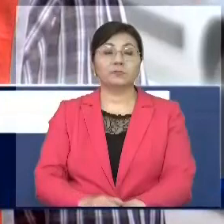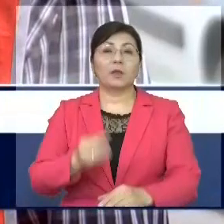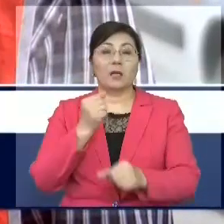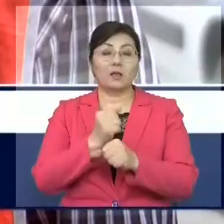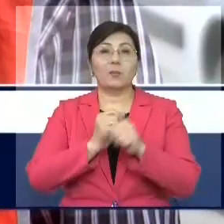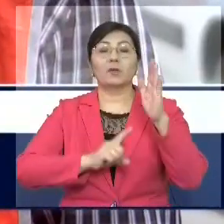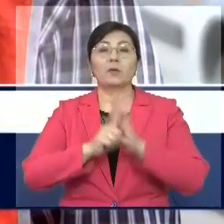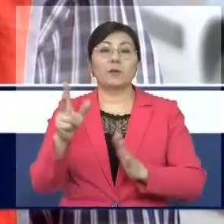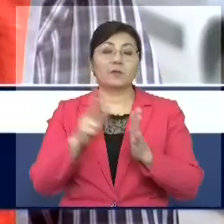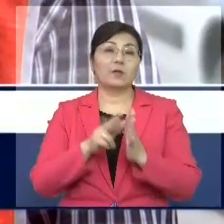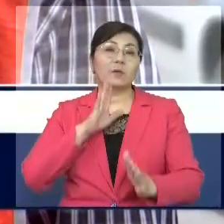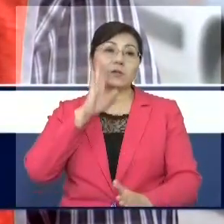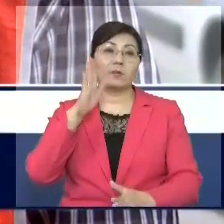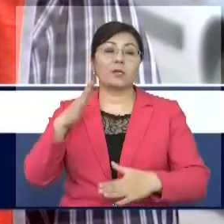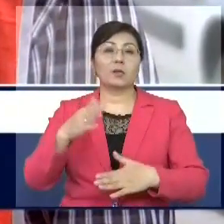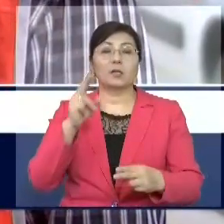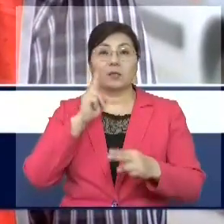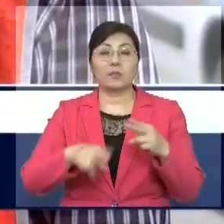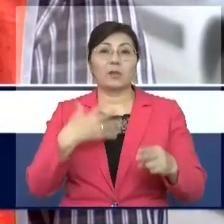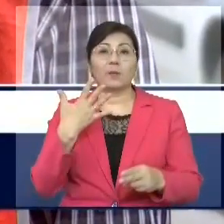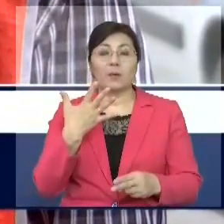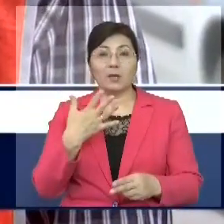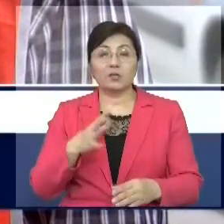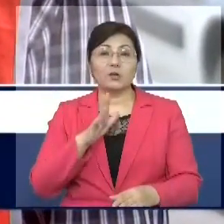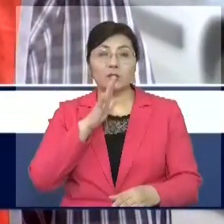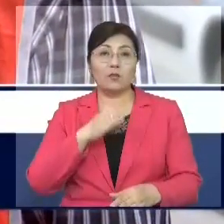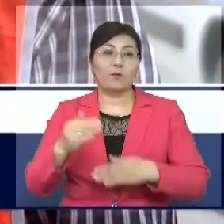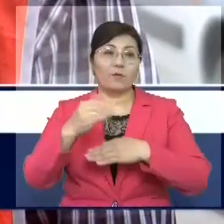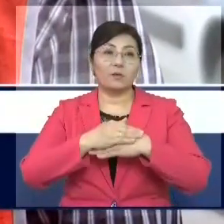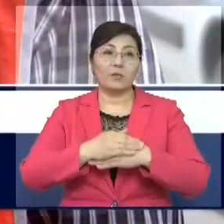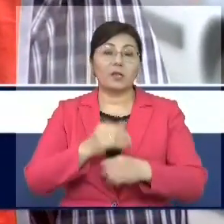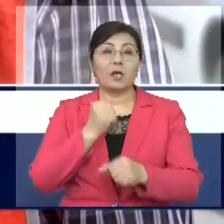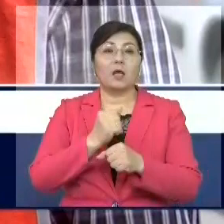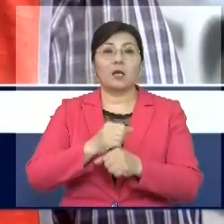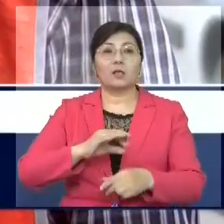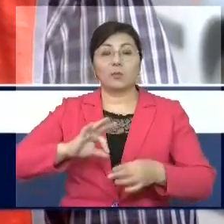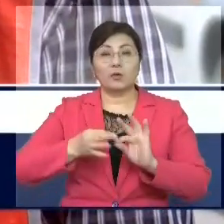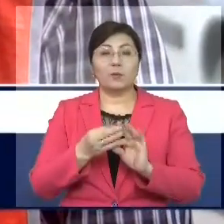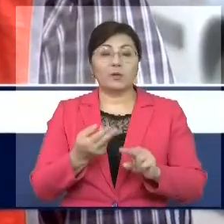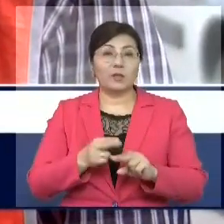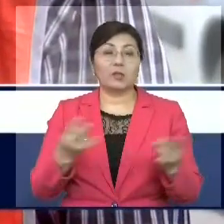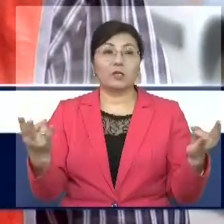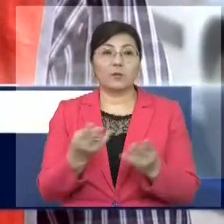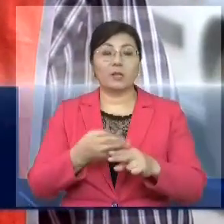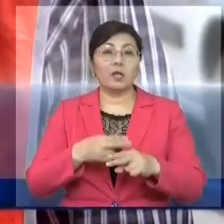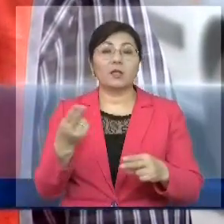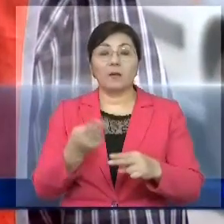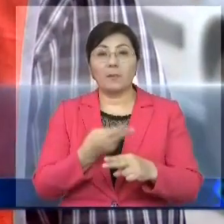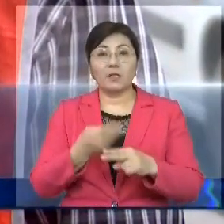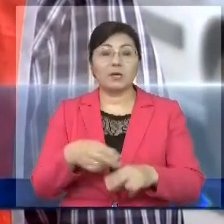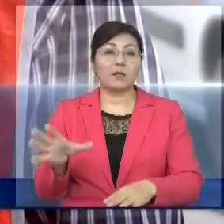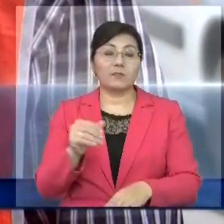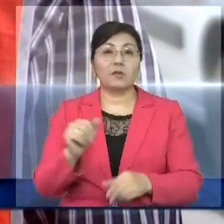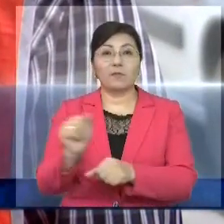Работа начинается с 8 часов утра. Заканчиваем в 5 часов вечера. Работать сложно, но это необходимо. Ведь ветки мешают не только водителям, но и